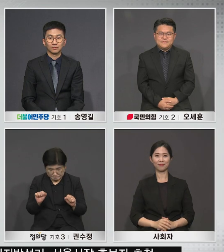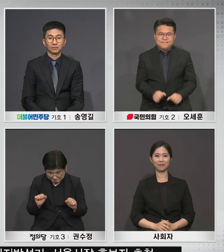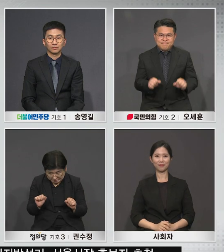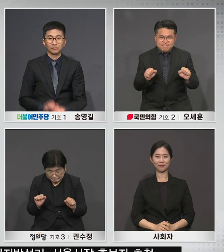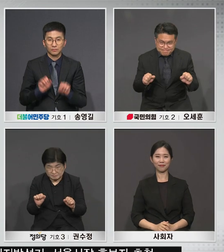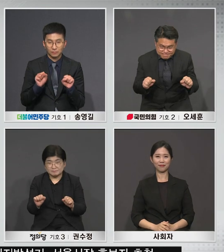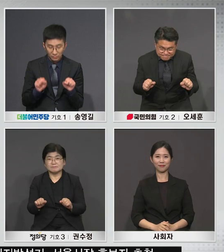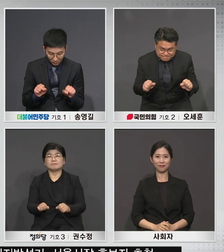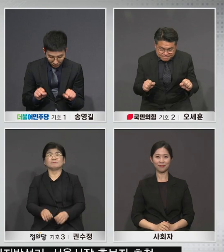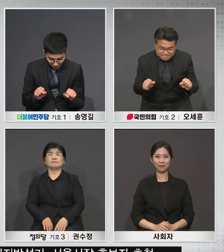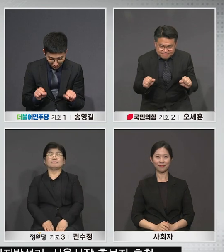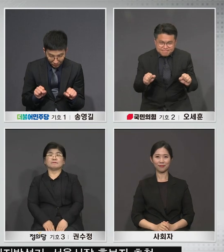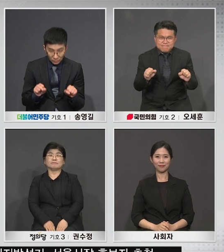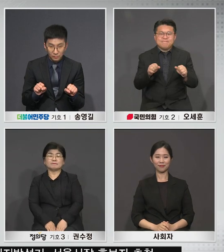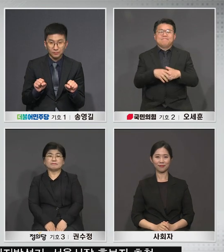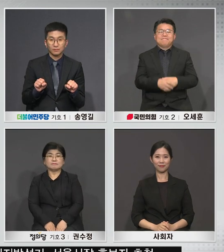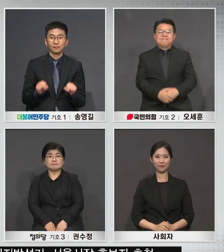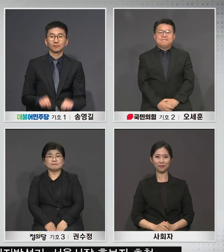고맙습니다.